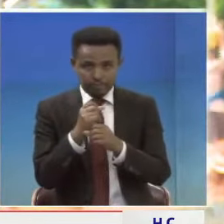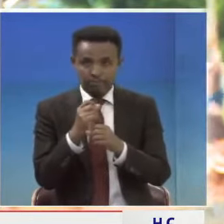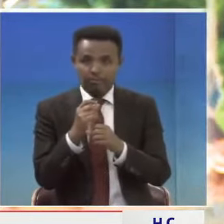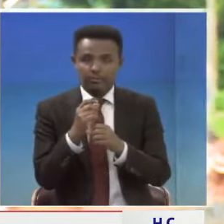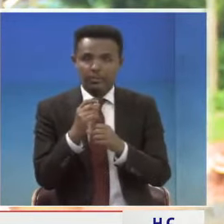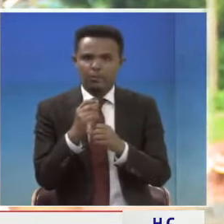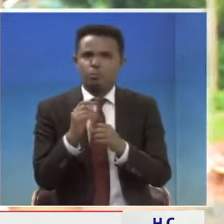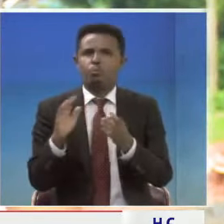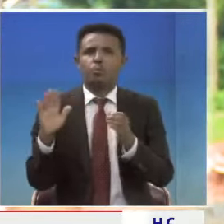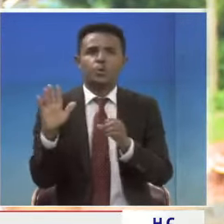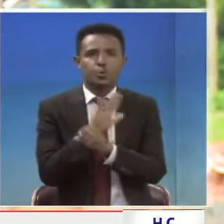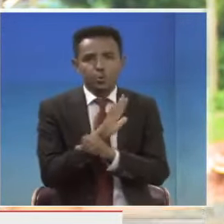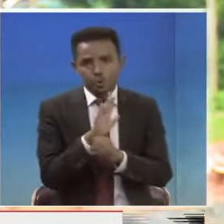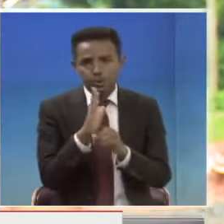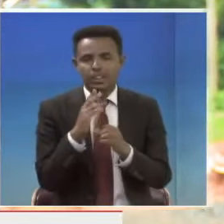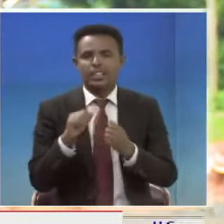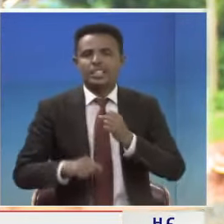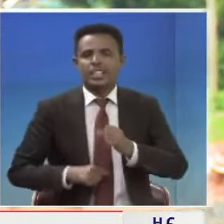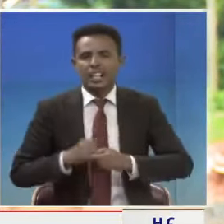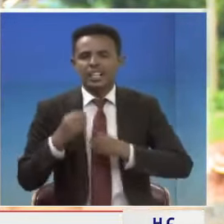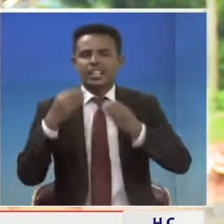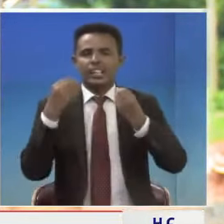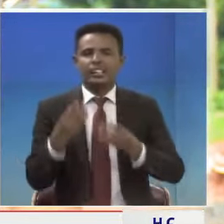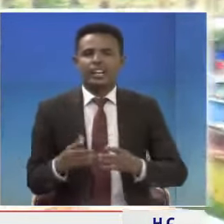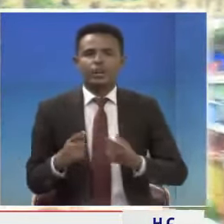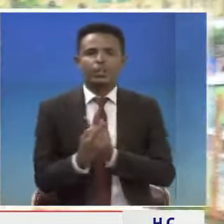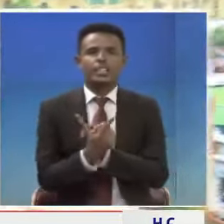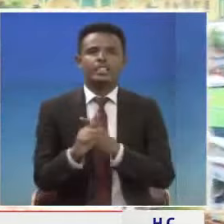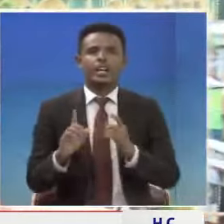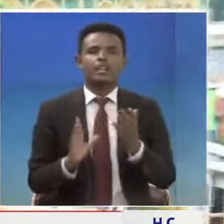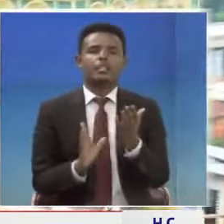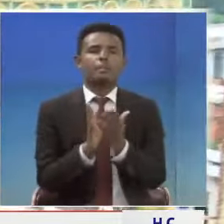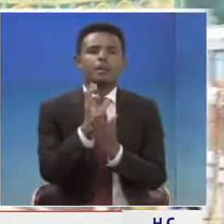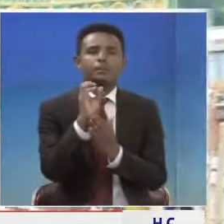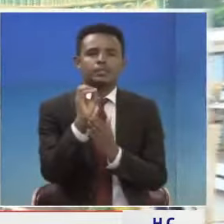ነው ያጣነው የነጻነት ያጣነው የመብት